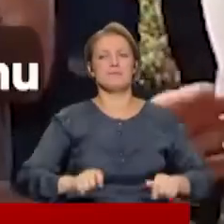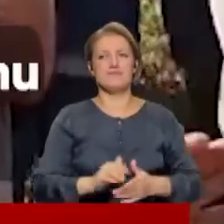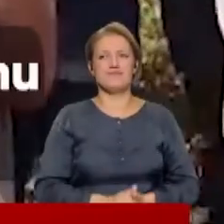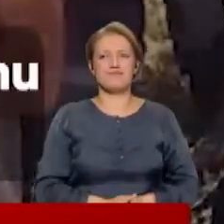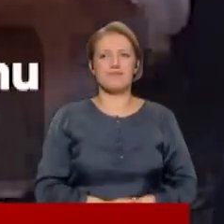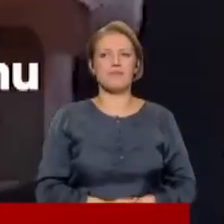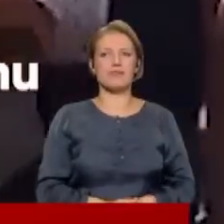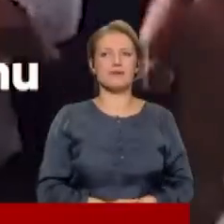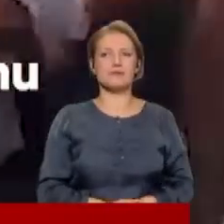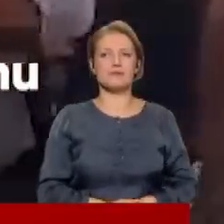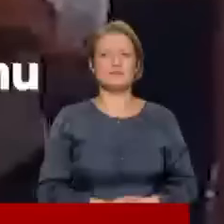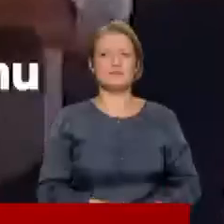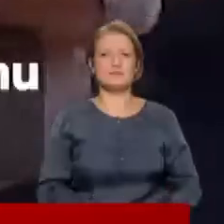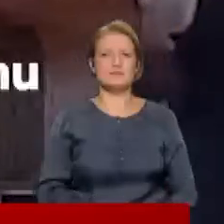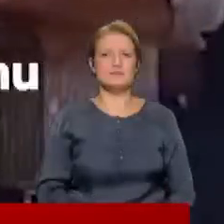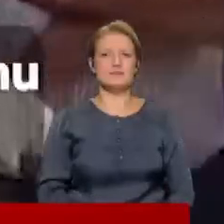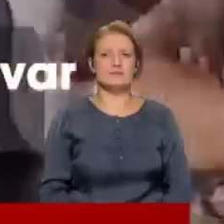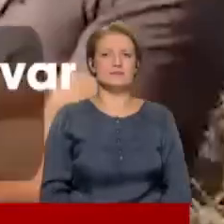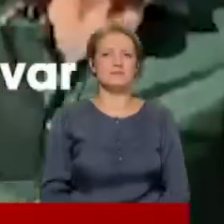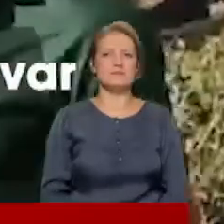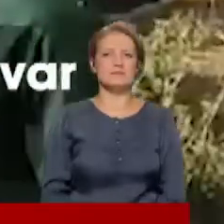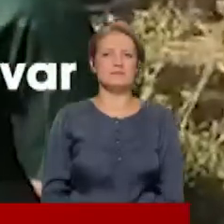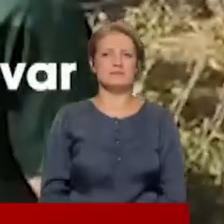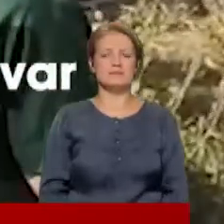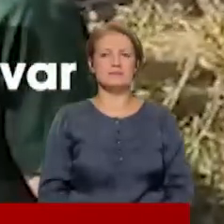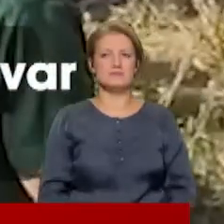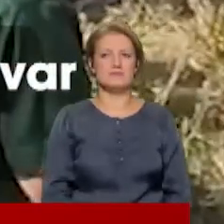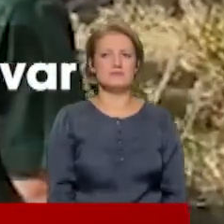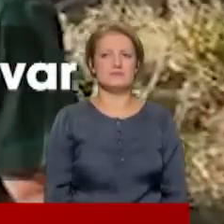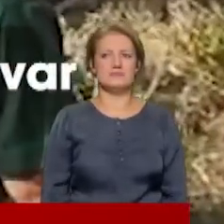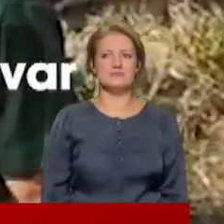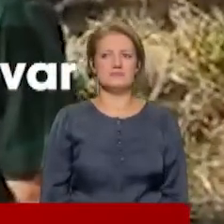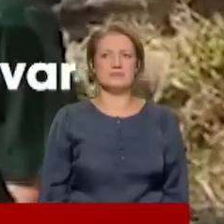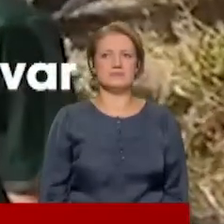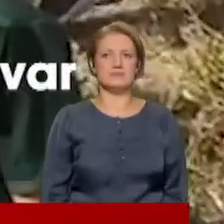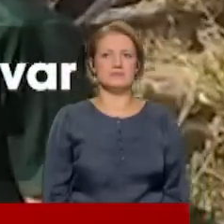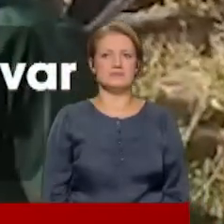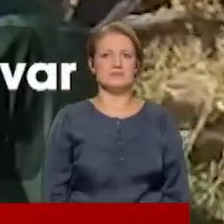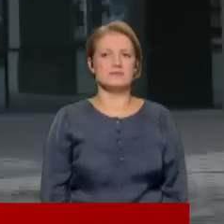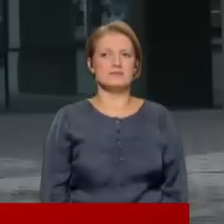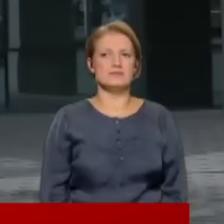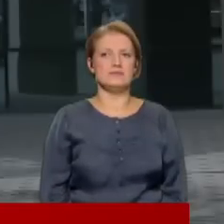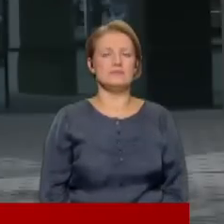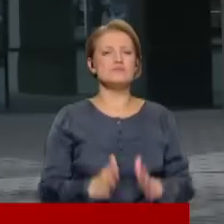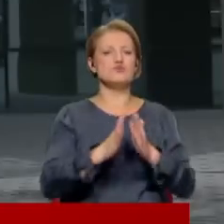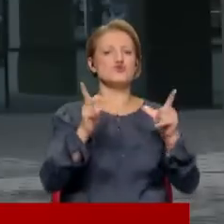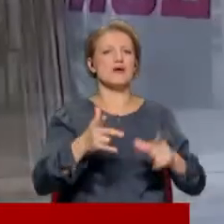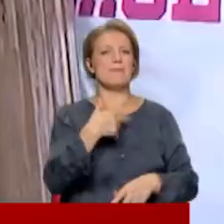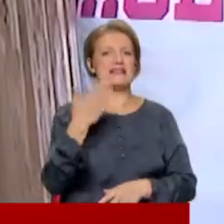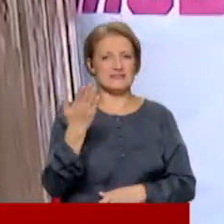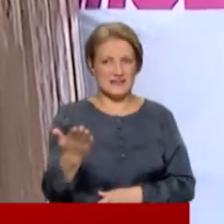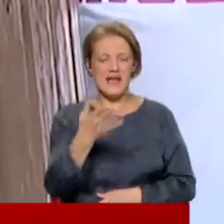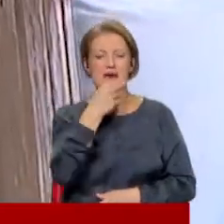çalışın ya da gidin diyorlar. Belediyenin bütçesi bunu kaldırmaz diyorlar. 11 bin maaş alıp 10 bin lira kira veren arkadaşlarımız var aramızda. Büyükşehir